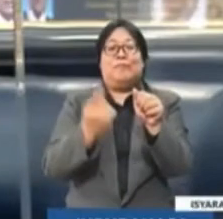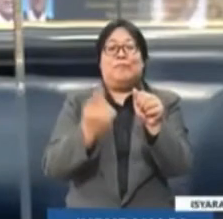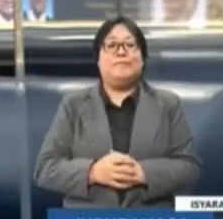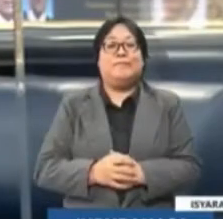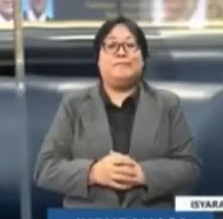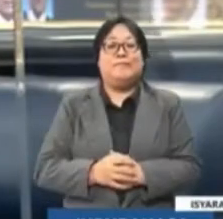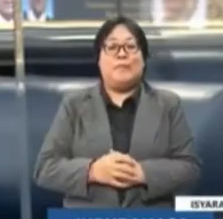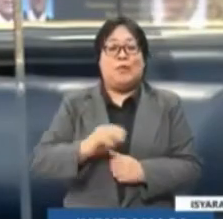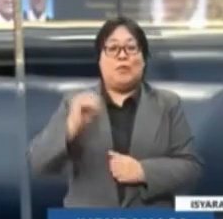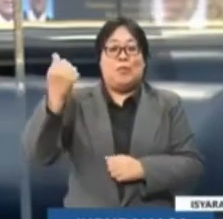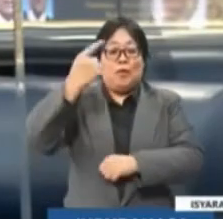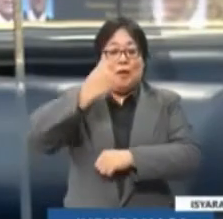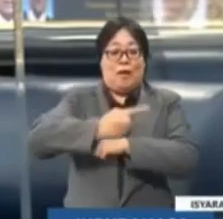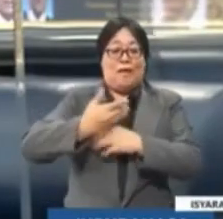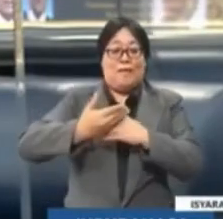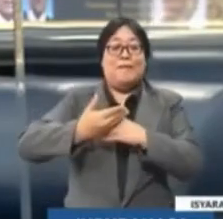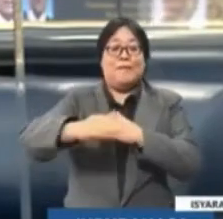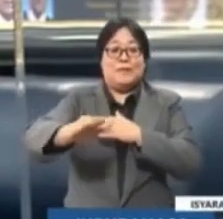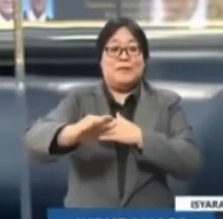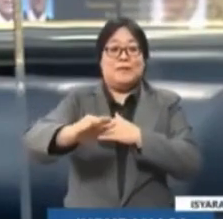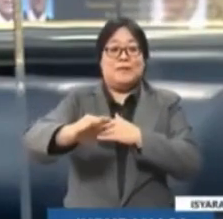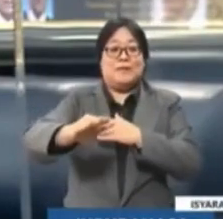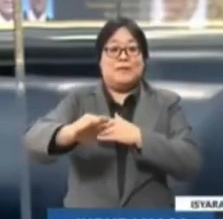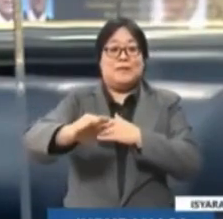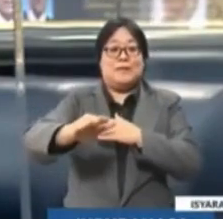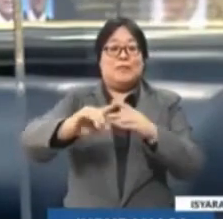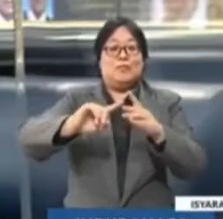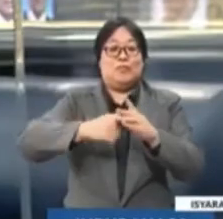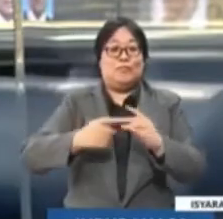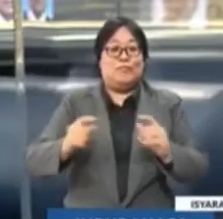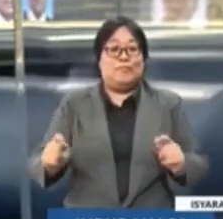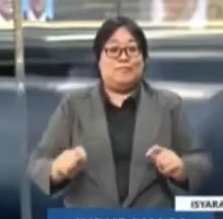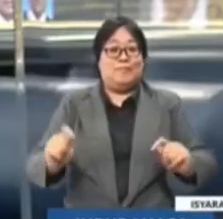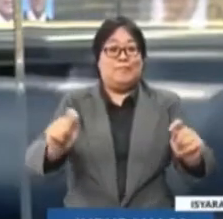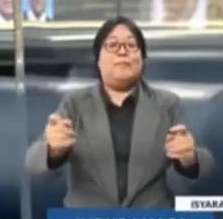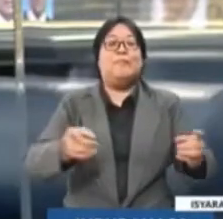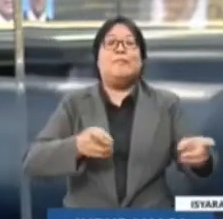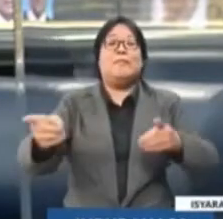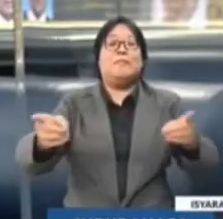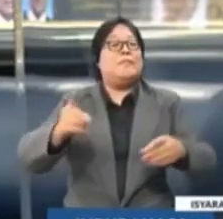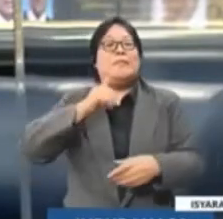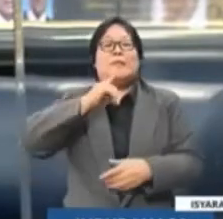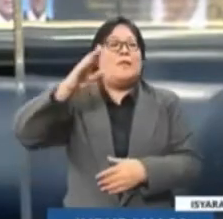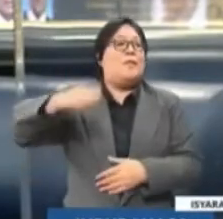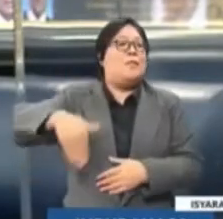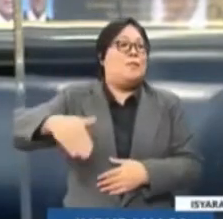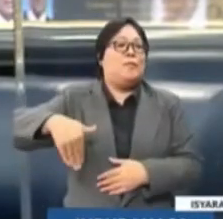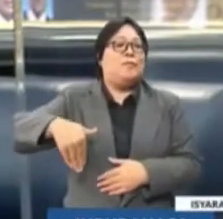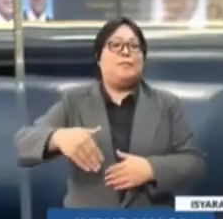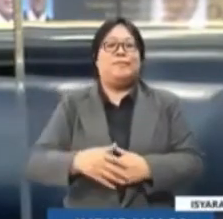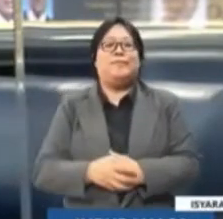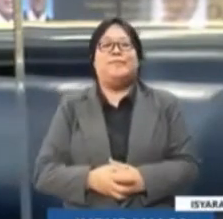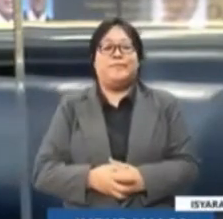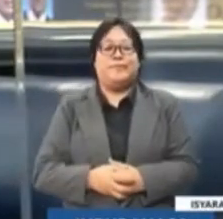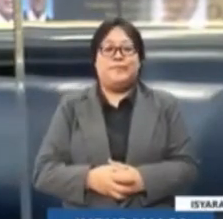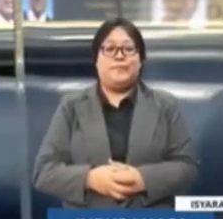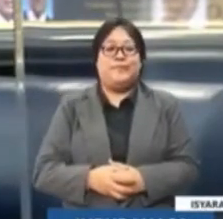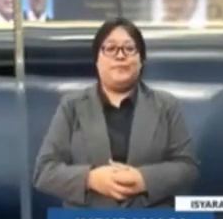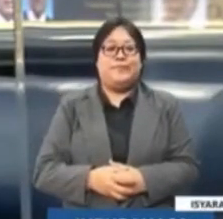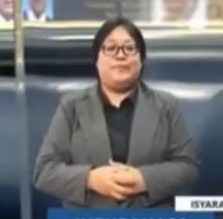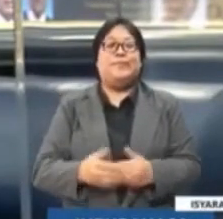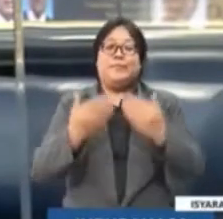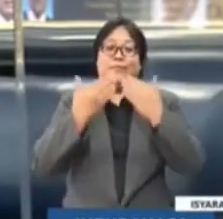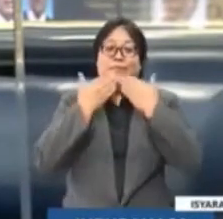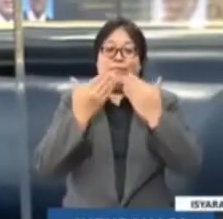10 hari selepas di COC base Gani tindakan disiplin masih belum lagi diambil tidak kan